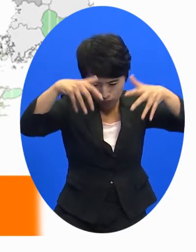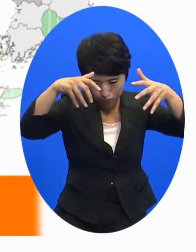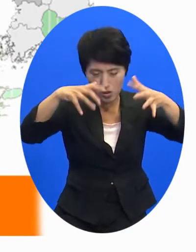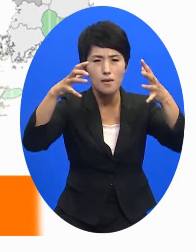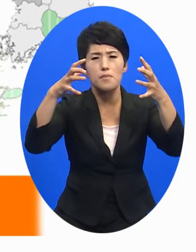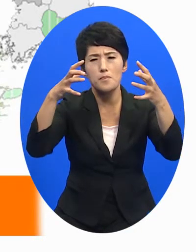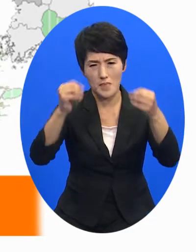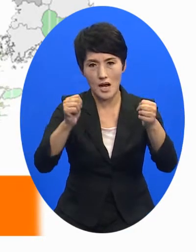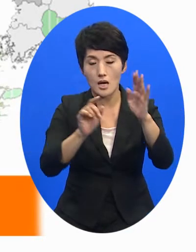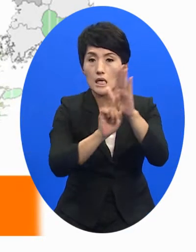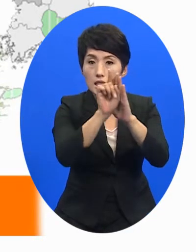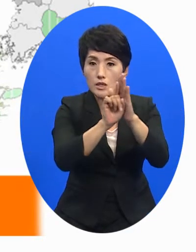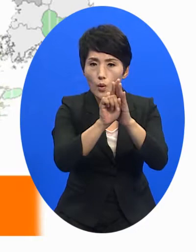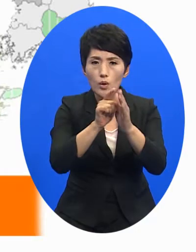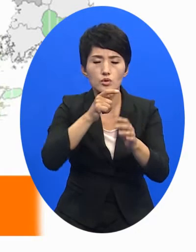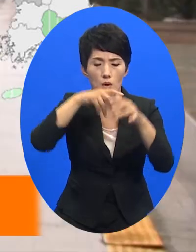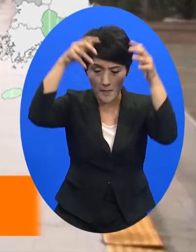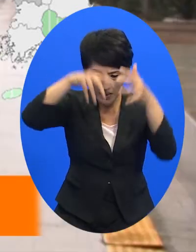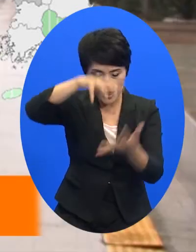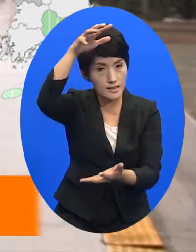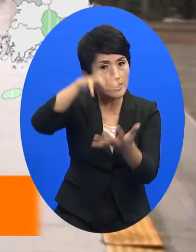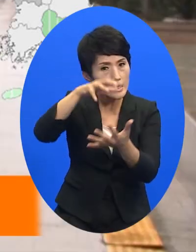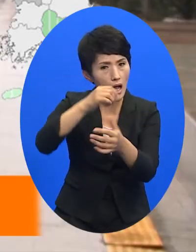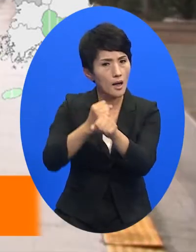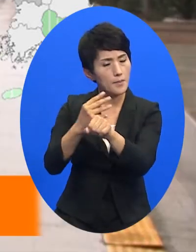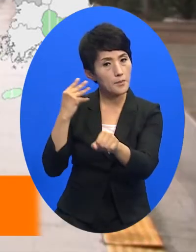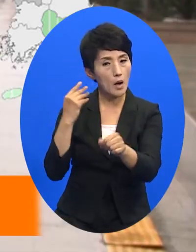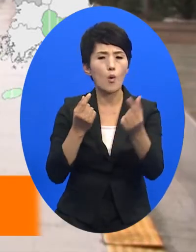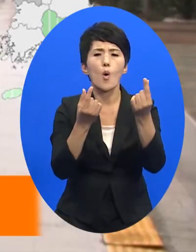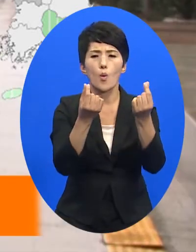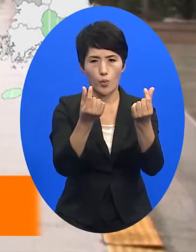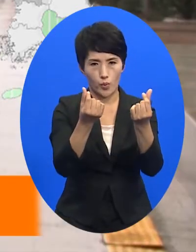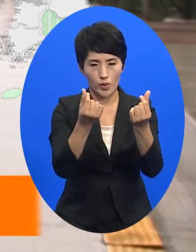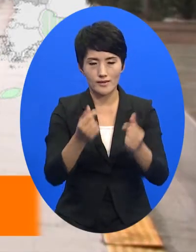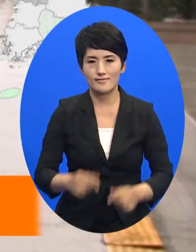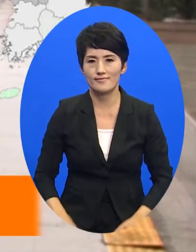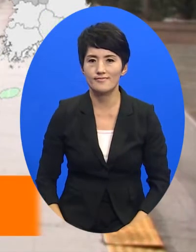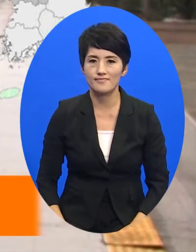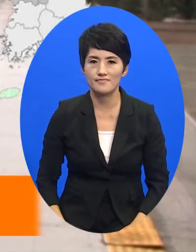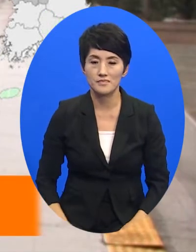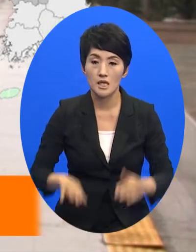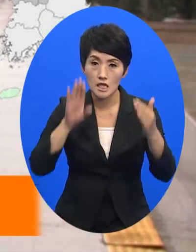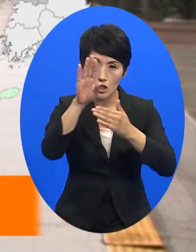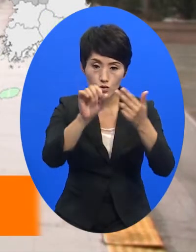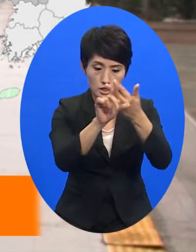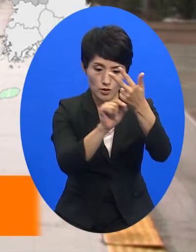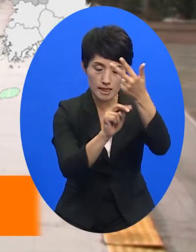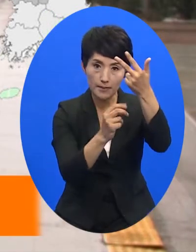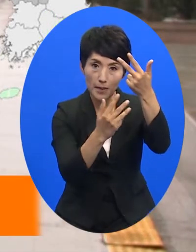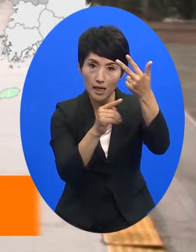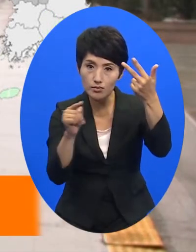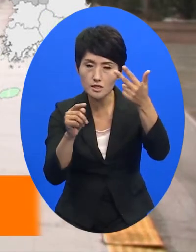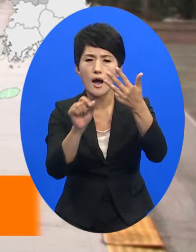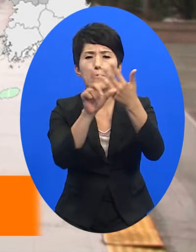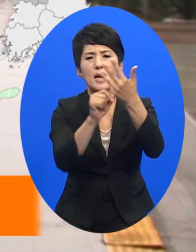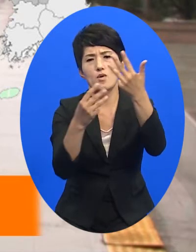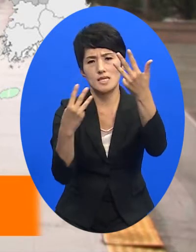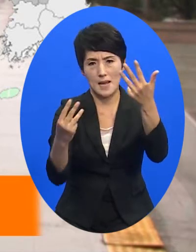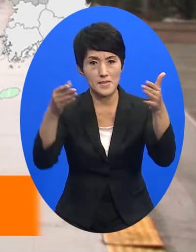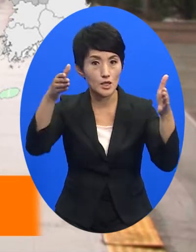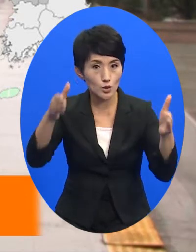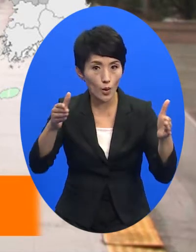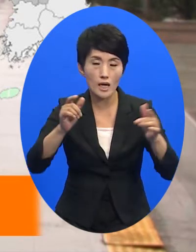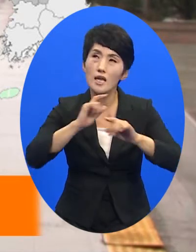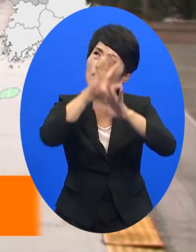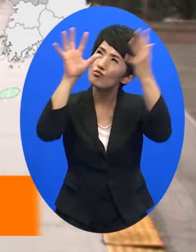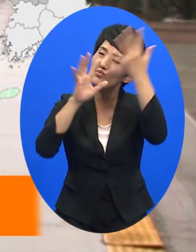있겠는데요. 기온과 강수량 모두 평년 수준을 보이겠습니다. 이후 28일부터 8월 3일까지는 대체로